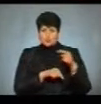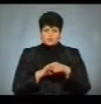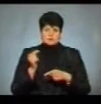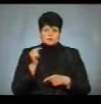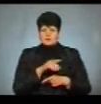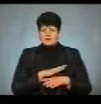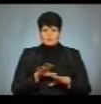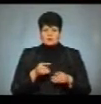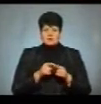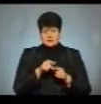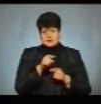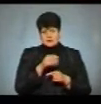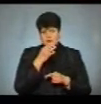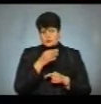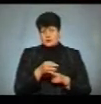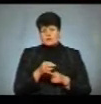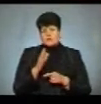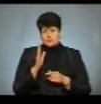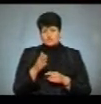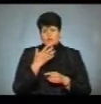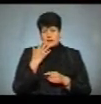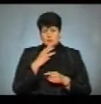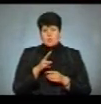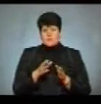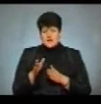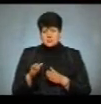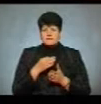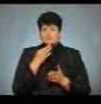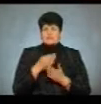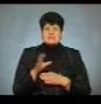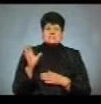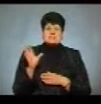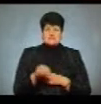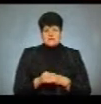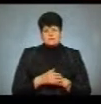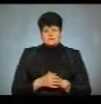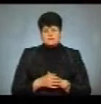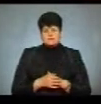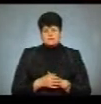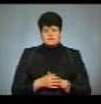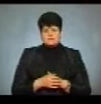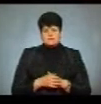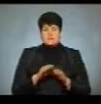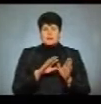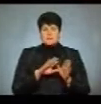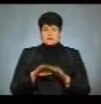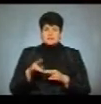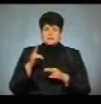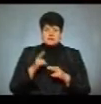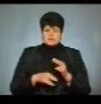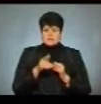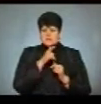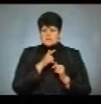Ти за це відповідаєш, ти за це відповідаєш. А так будуть тепломережі відповідати за все. Після завершення